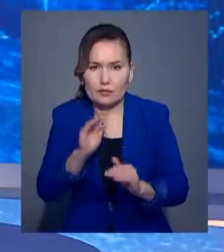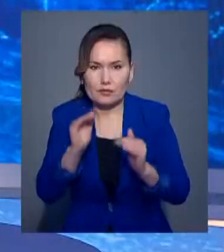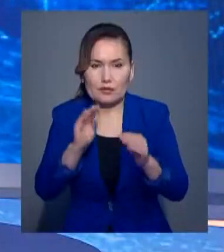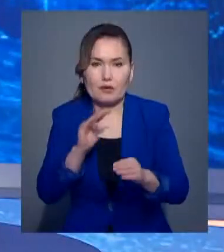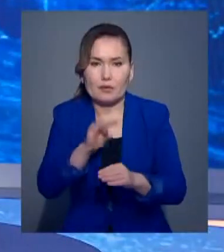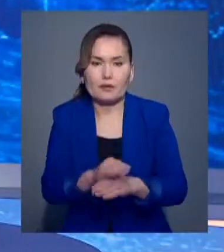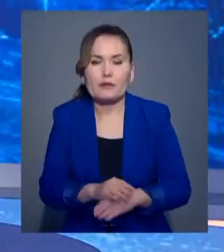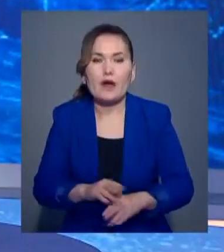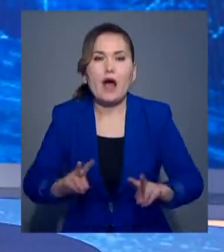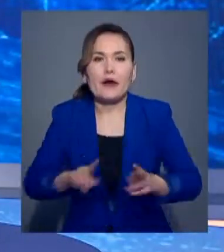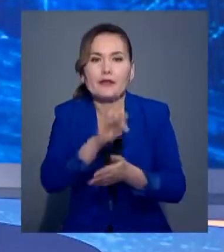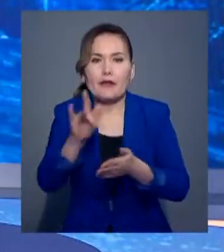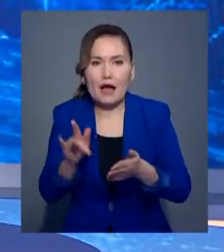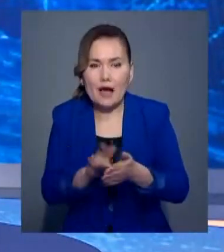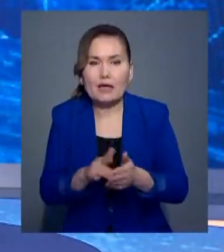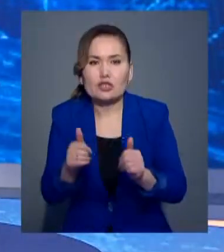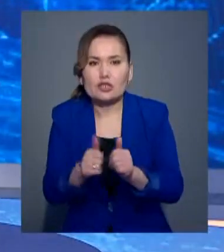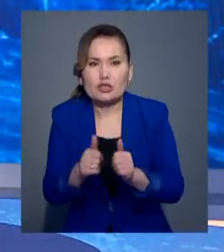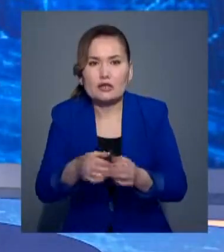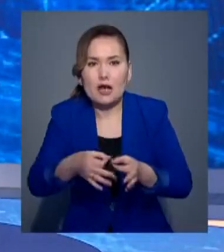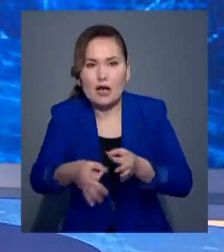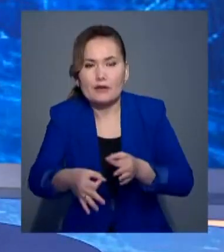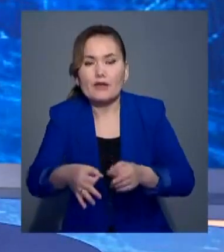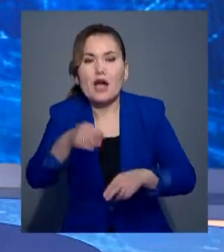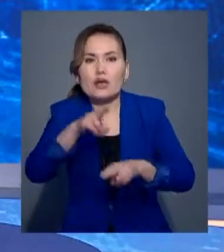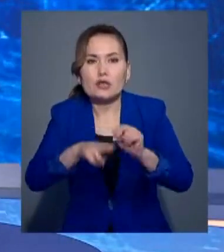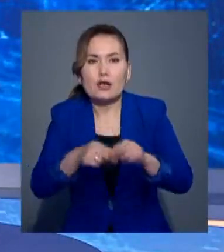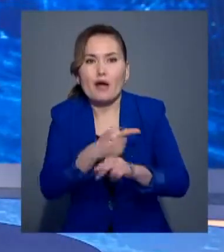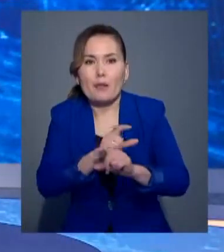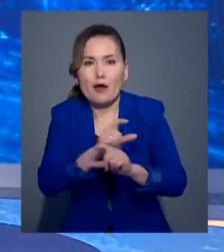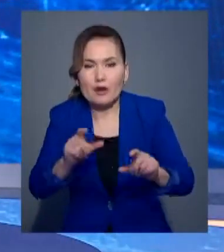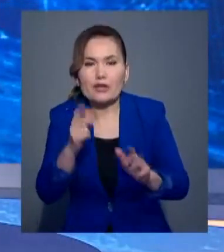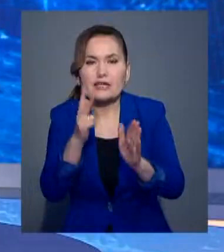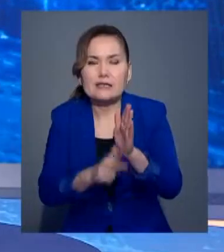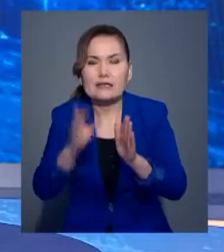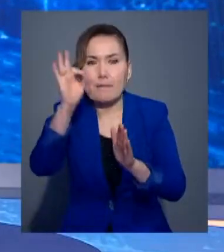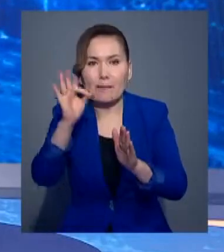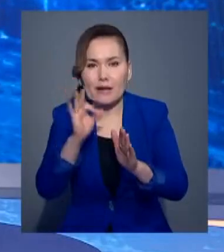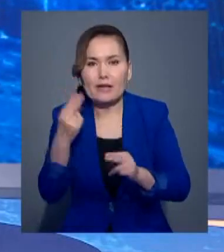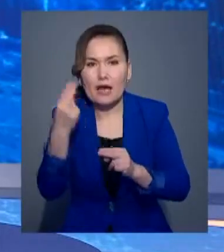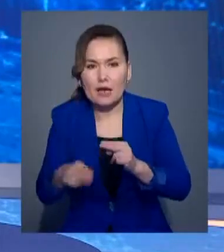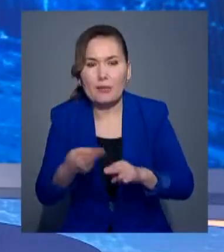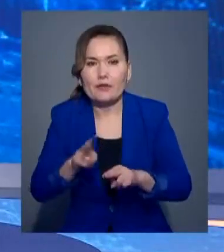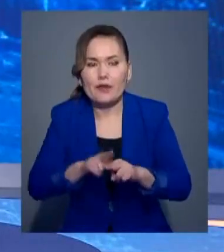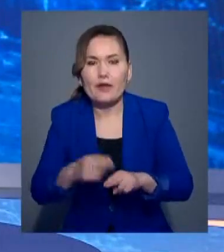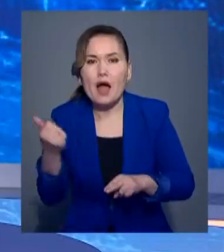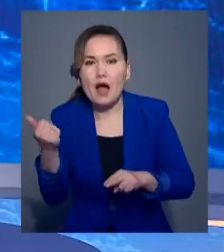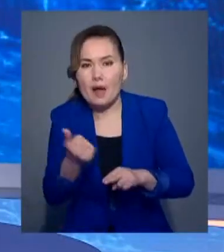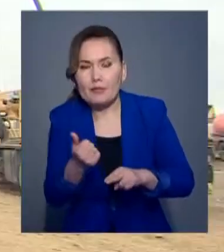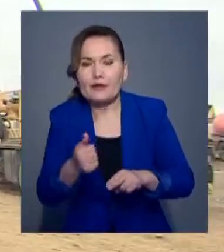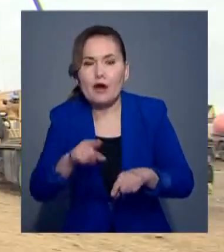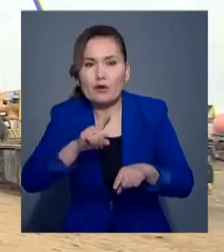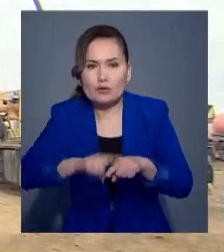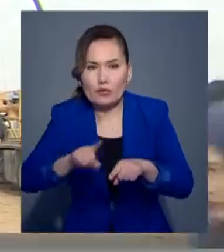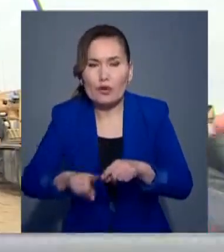Бас шаһар маңында салынып жатқан жаңа емхана құрылса 80%-ке аяқталды. Осы апта соңында